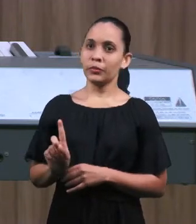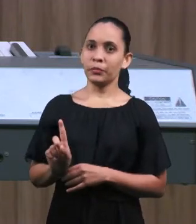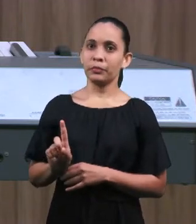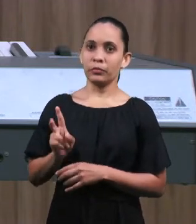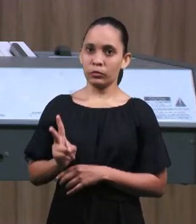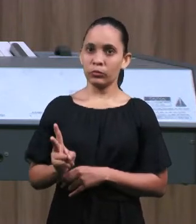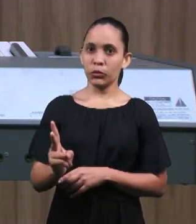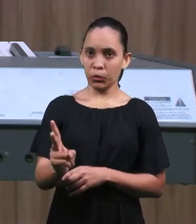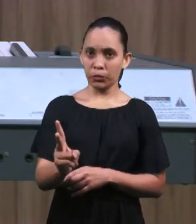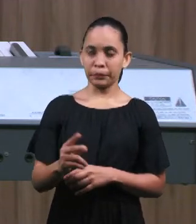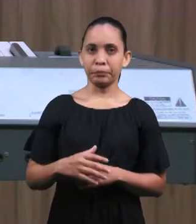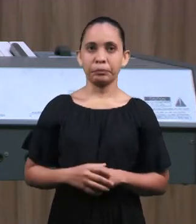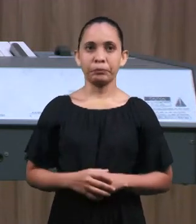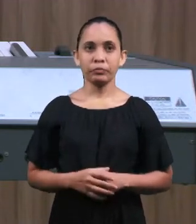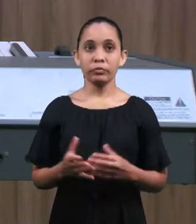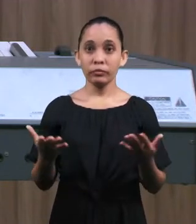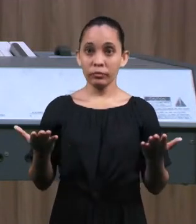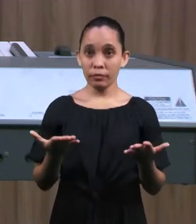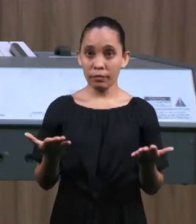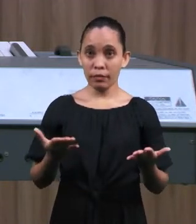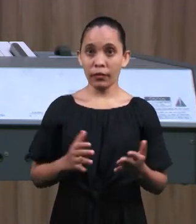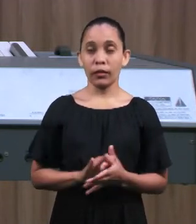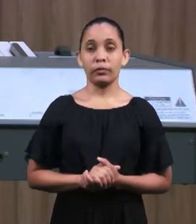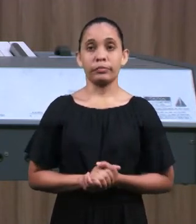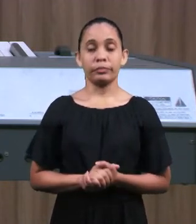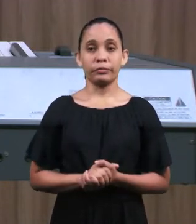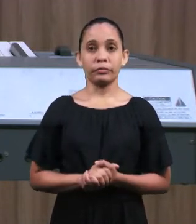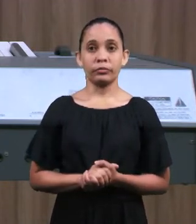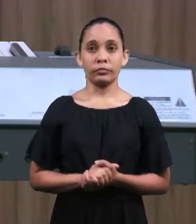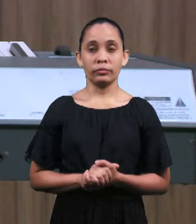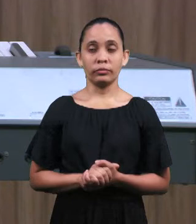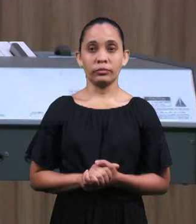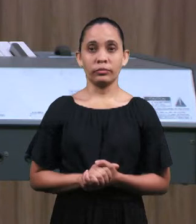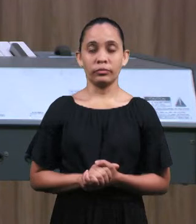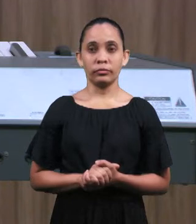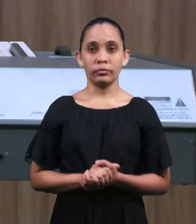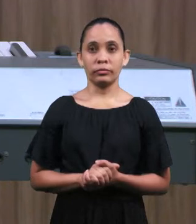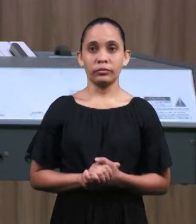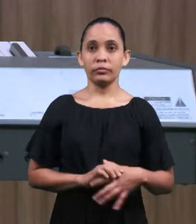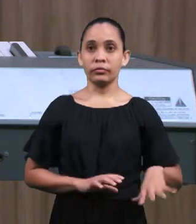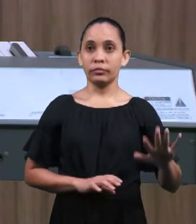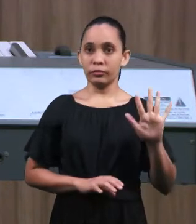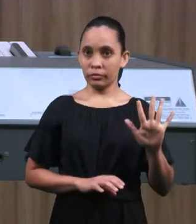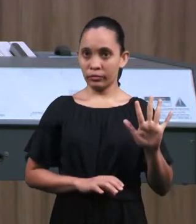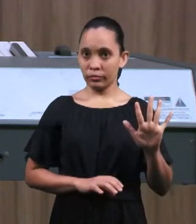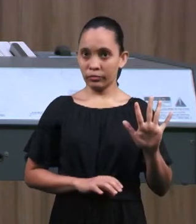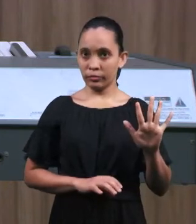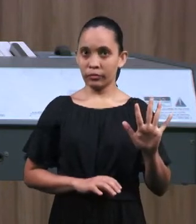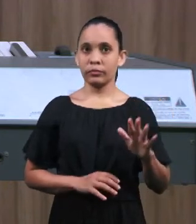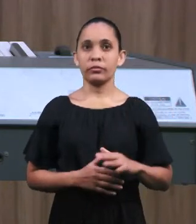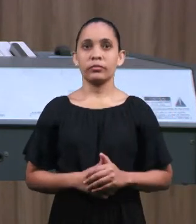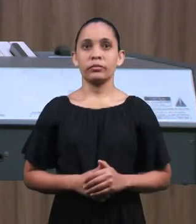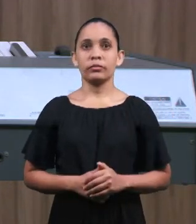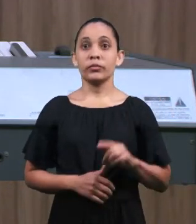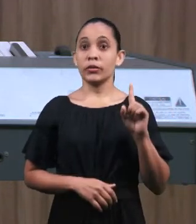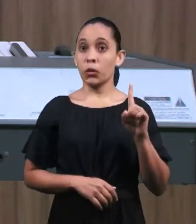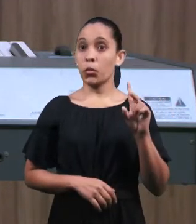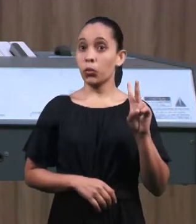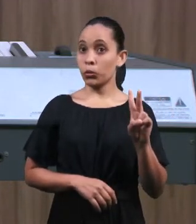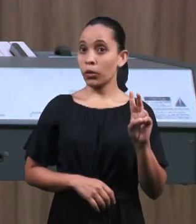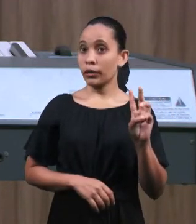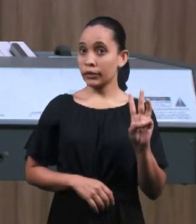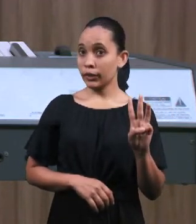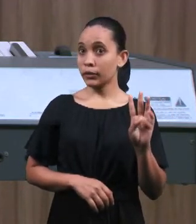ne relâchent pas les touches. La main gauche, doigt 5 au Do. 1, 2,